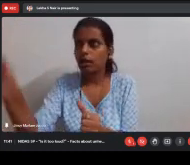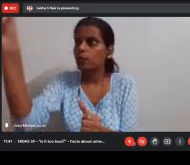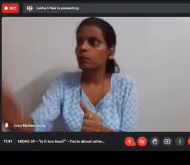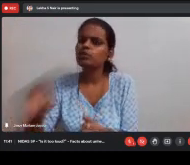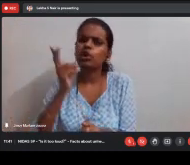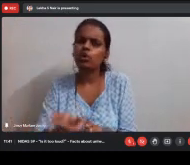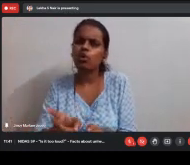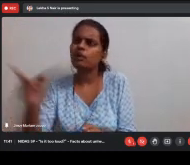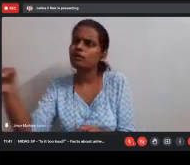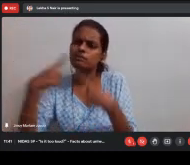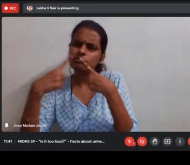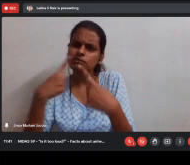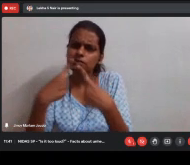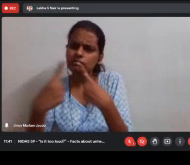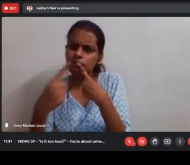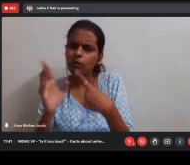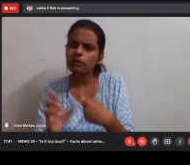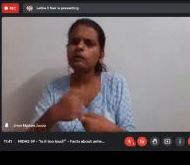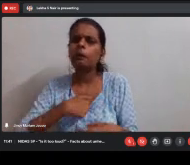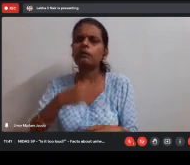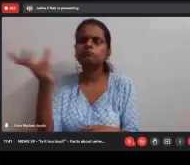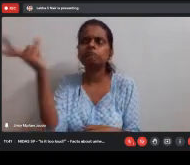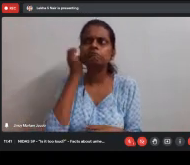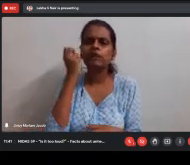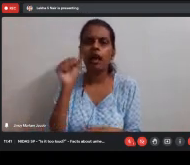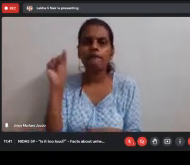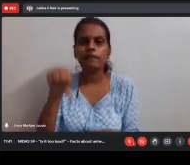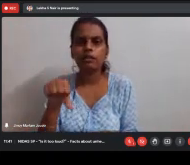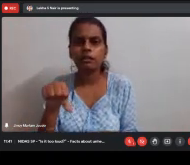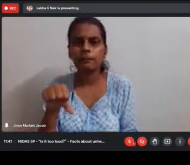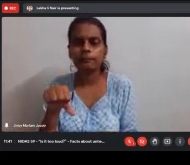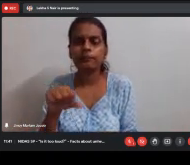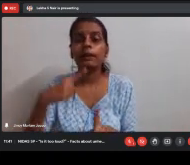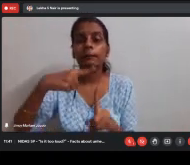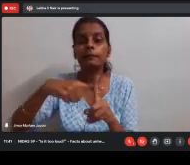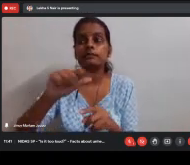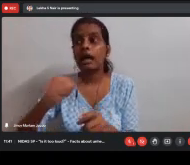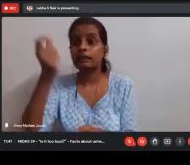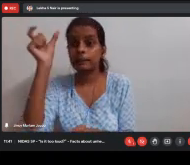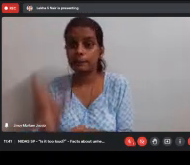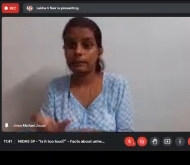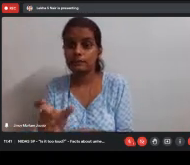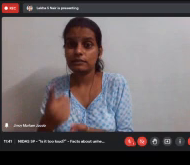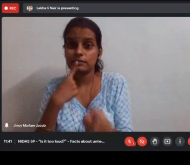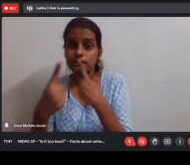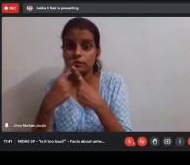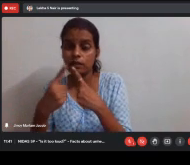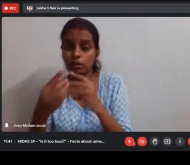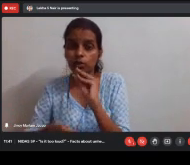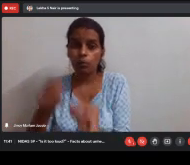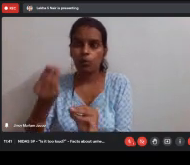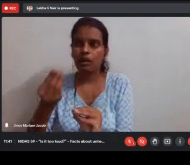സംസാരിക്കുന്ന വ്യക്തി ഒരു മൂന്നടി നിങ്ങളിൽ നിന്ന് ഒരു മൂന്നടി മാറി നിൽക്കുകയാണെങ്കിൽ നിങ്ങൾക്ക് അത് കേൾക്കാൻ, അതായത് മൂന്നടിയിൽ കൂടുതൽ ഡിസ്റ്റൻസ് വരികയാണെങ്കിൽ ആ